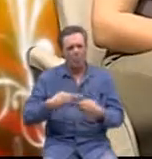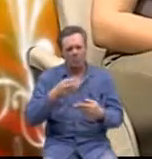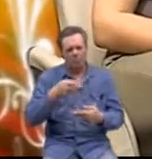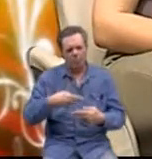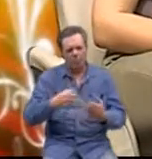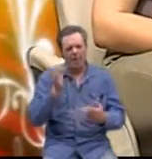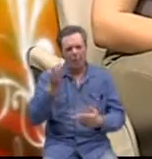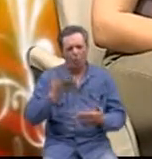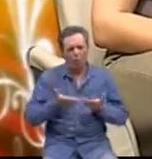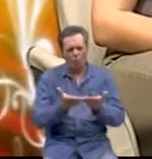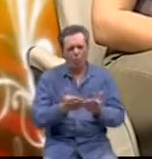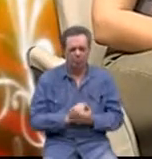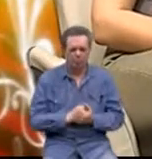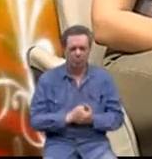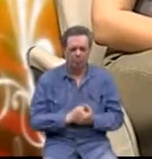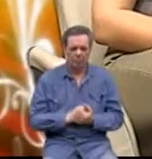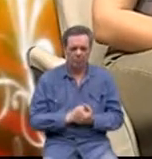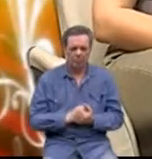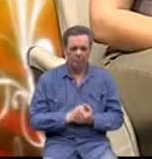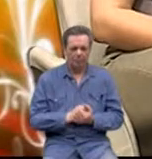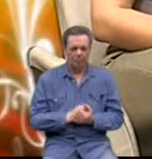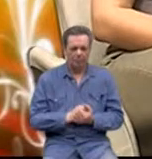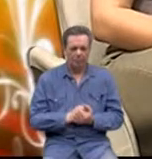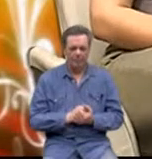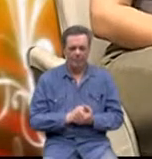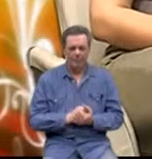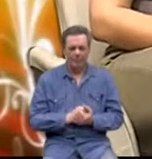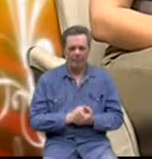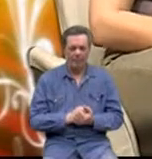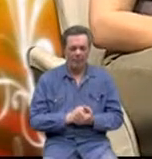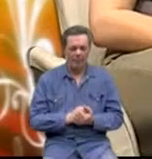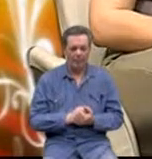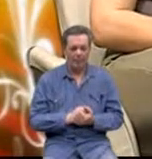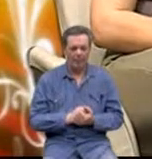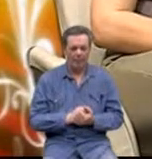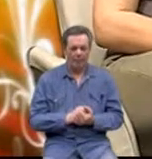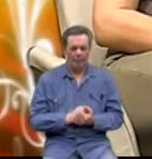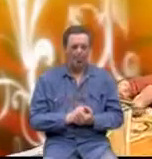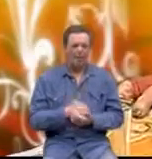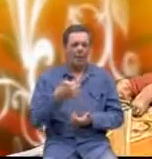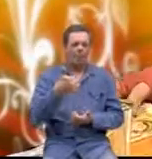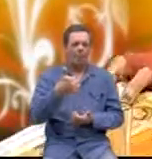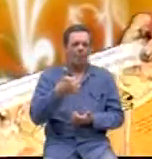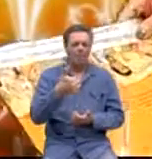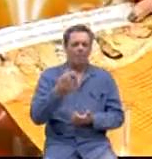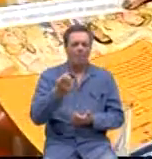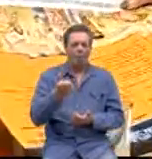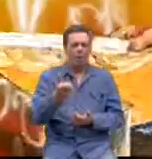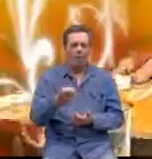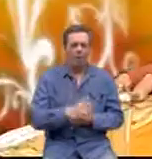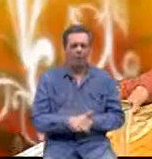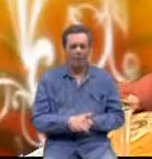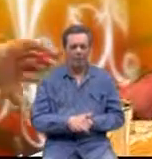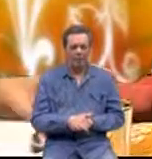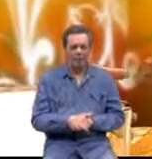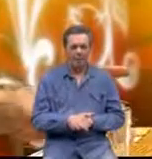Da, ja se nadam. Da. Ali kad mene vide, ja sam bila poslala. Nama je ostalo minuta i pol. Evo, u minuti i pol. Okay. Da, draga moja.